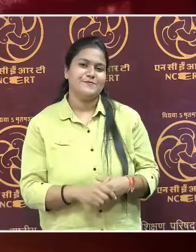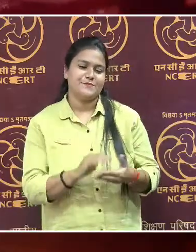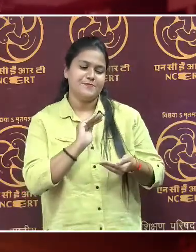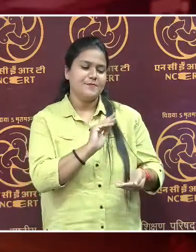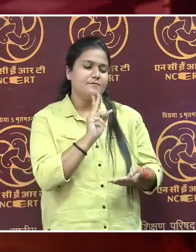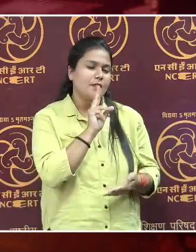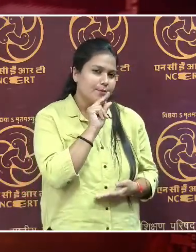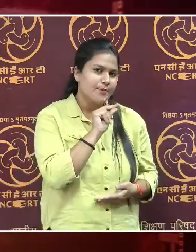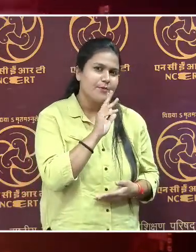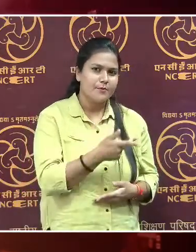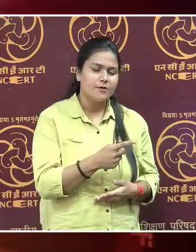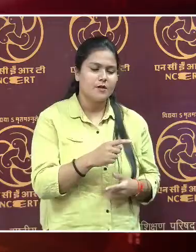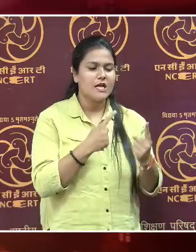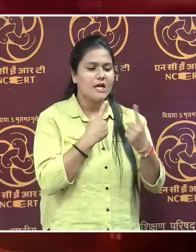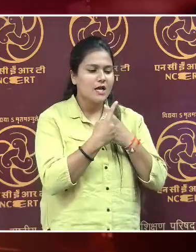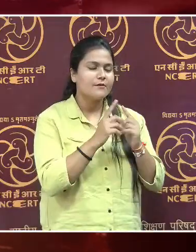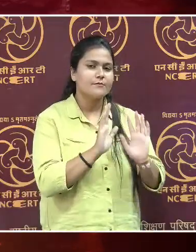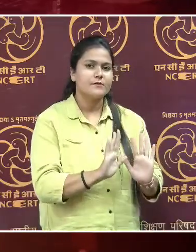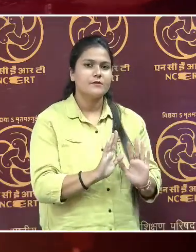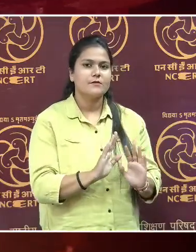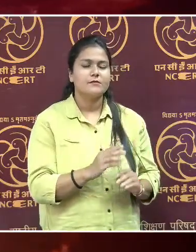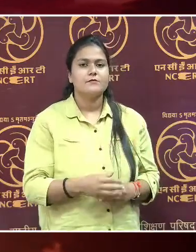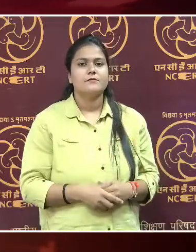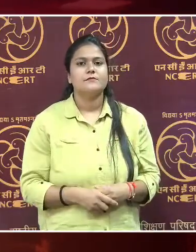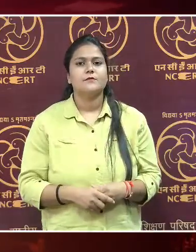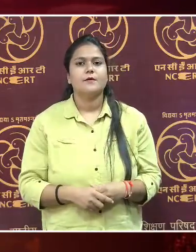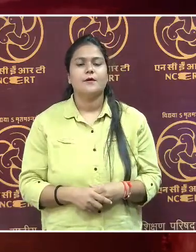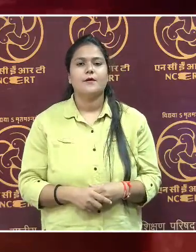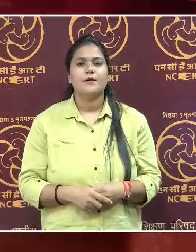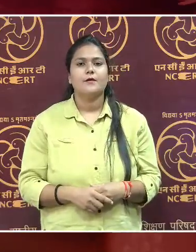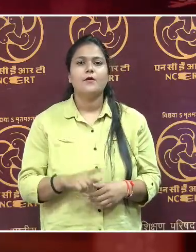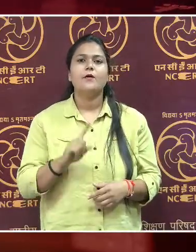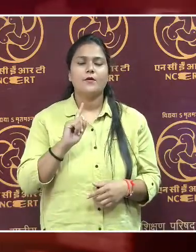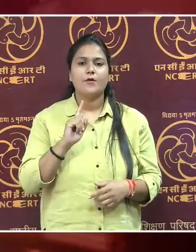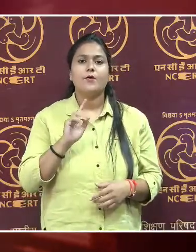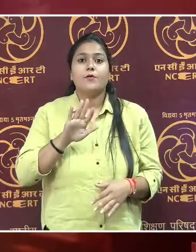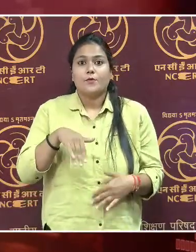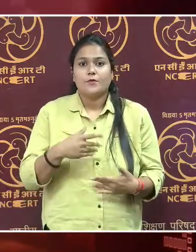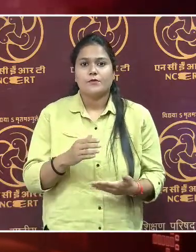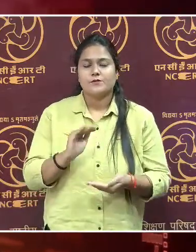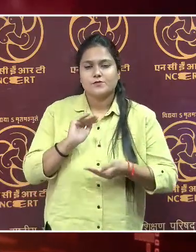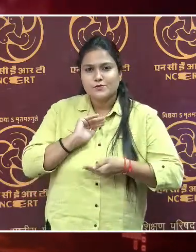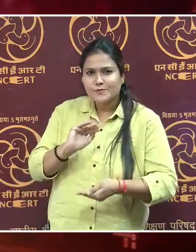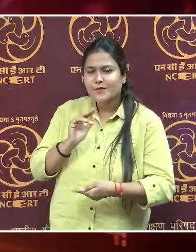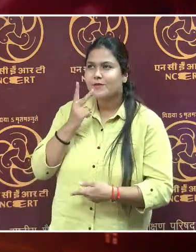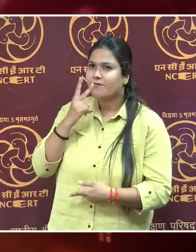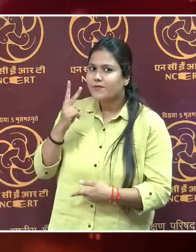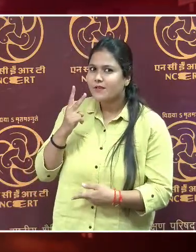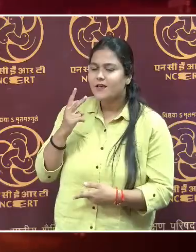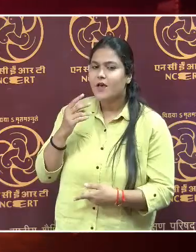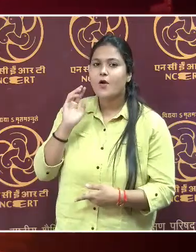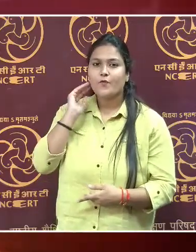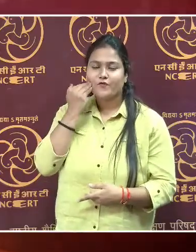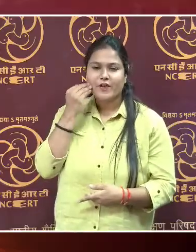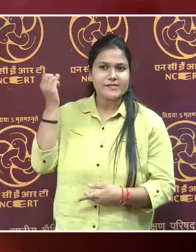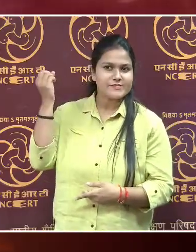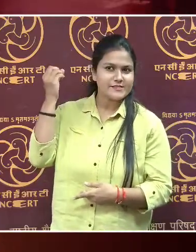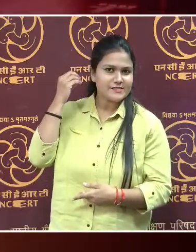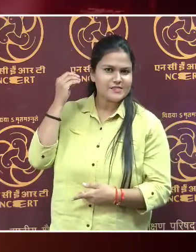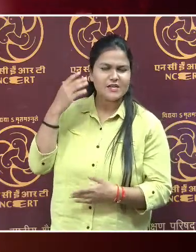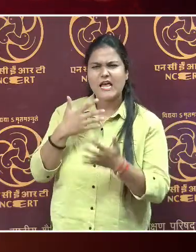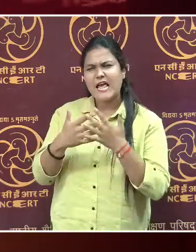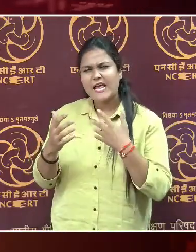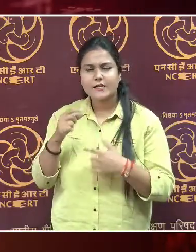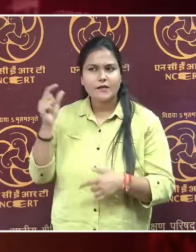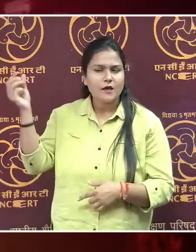बात करते हैं, कुछ ना कुछ पूछते रहते हैं, और बच्चा भी साउंड पर रिएक्ट करता है। मतलब वो ऐसे अपने